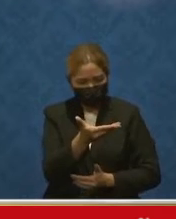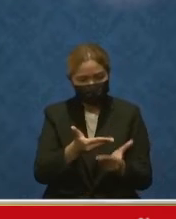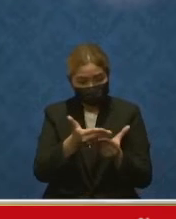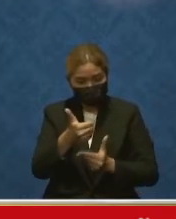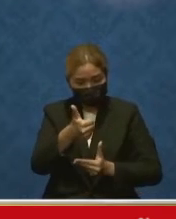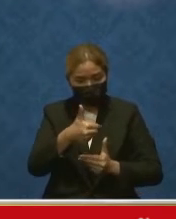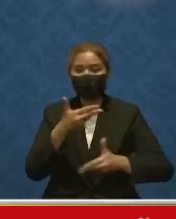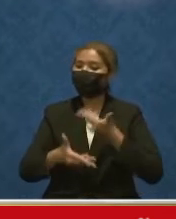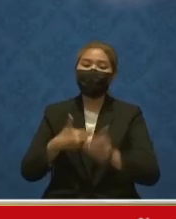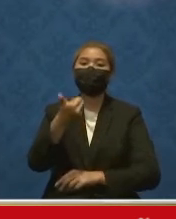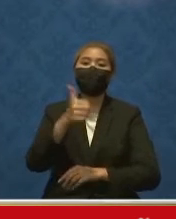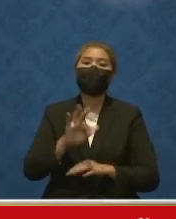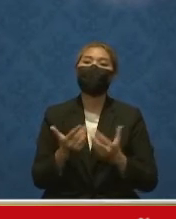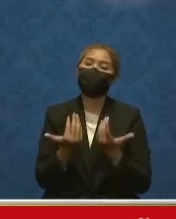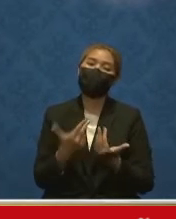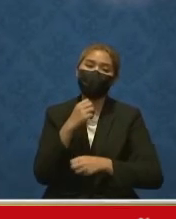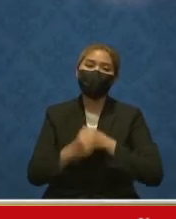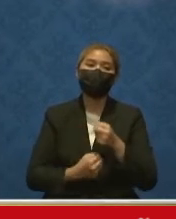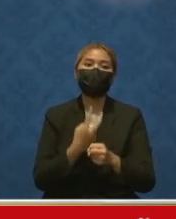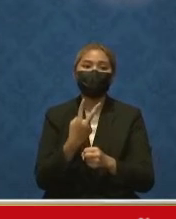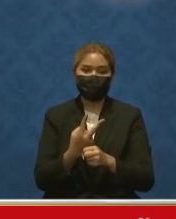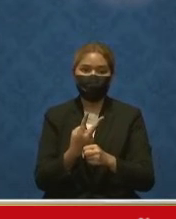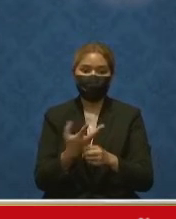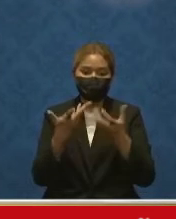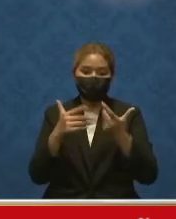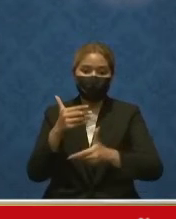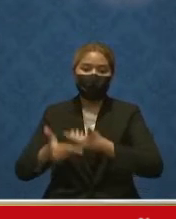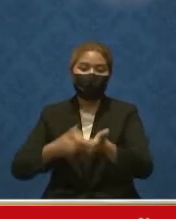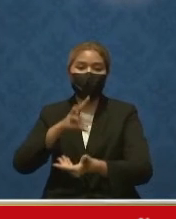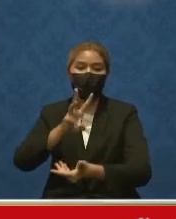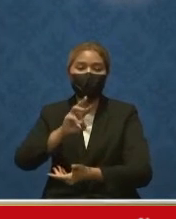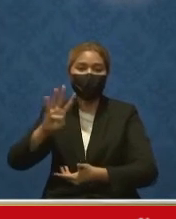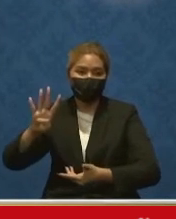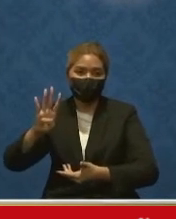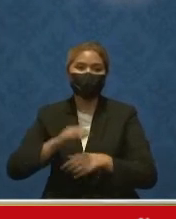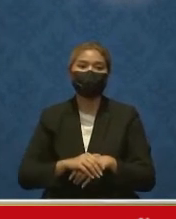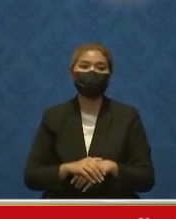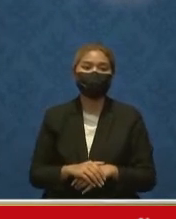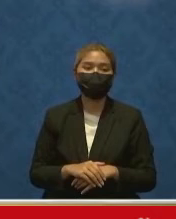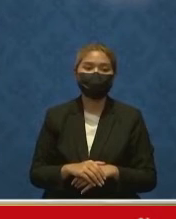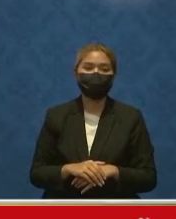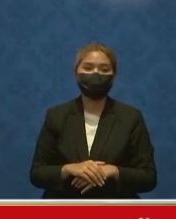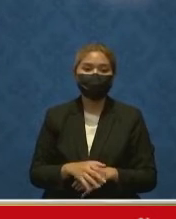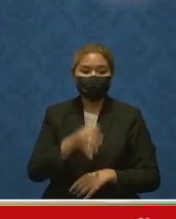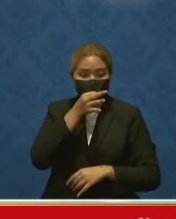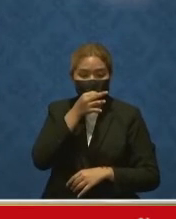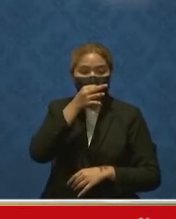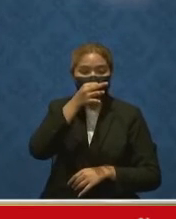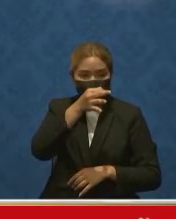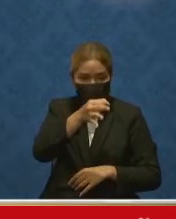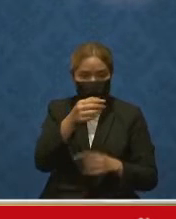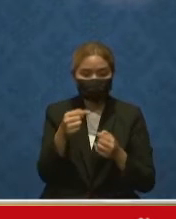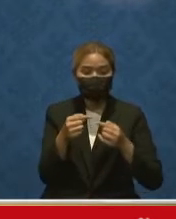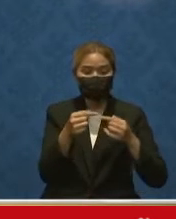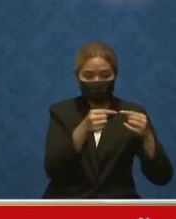ทางลอย 2ปีไปขาย 6บาทครับไอ้ที่ส่วนเกิน 3 400ล้านไปฟ้องเขาครับๆแล้วเรื่องนี้